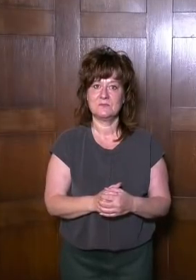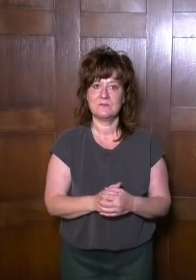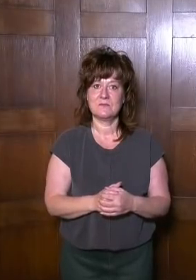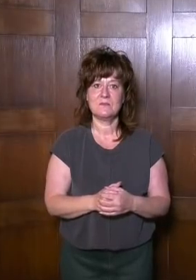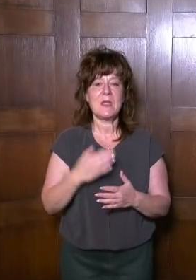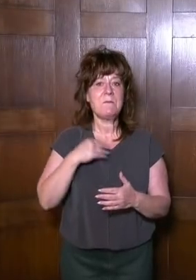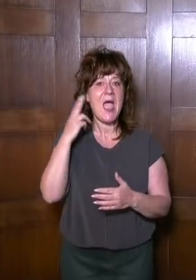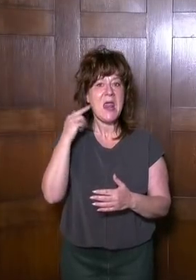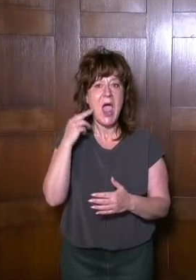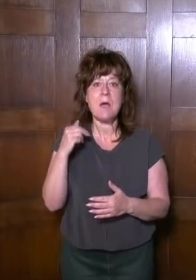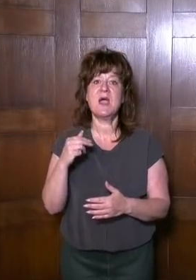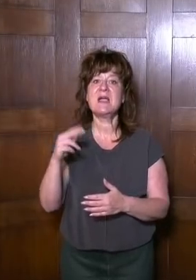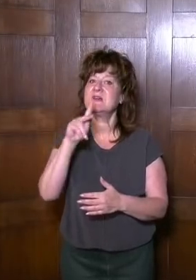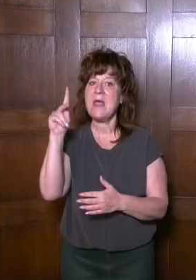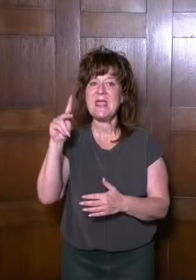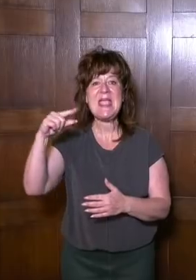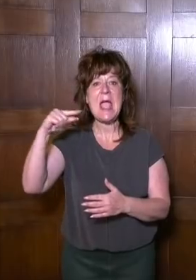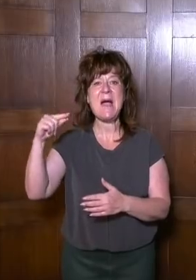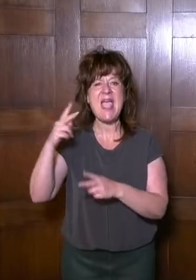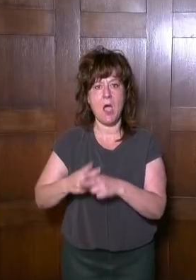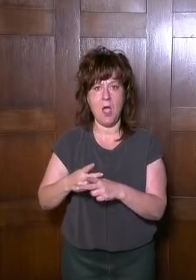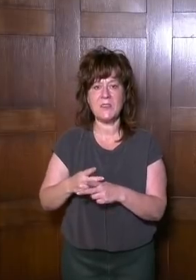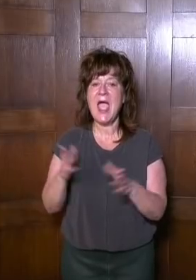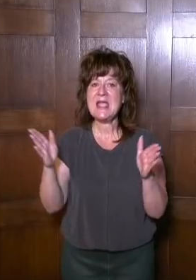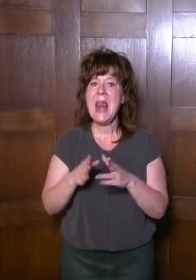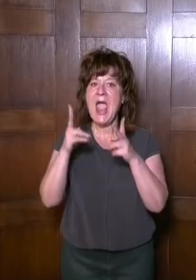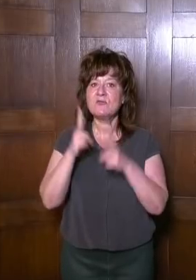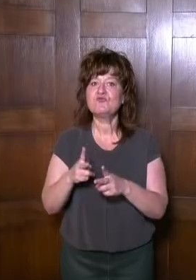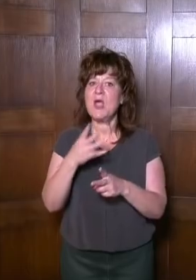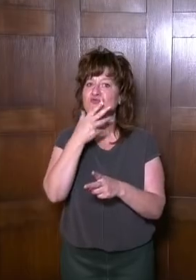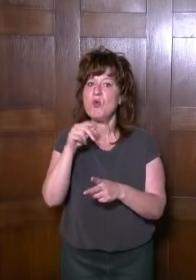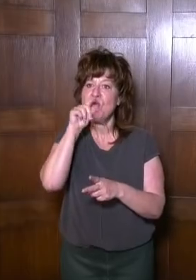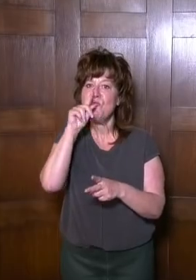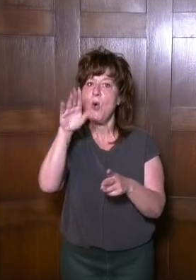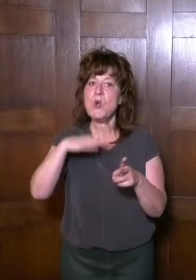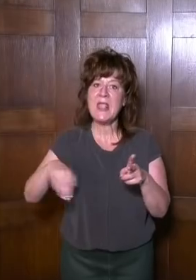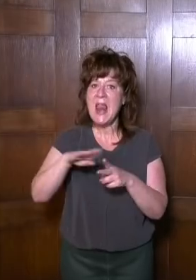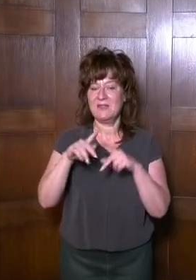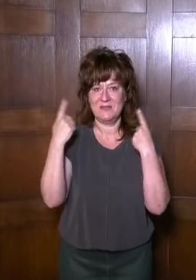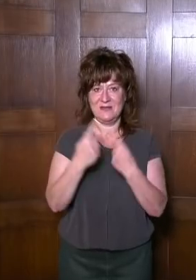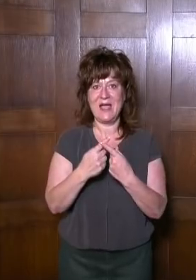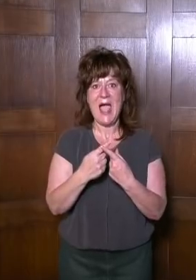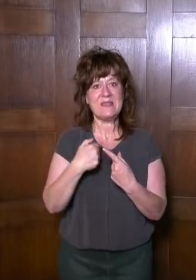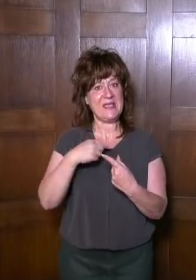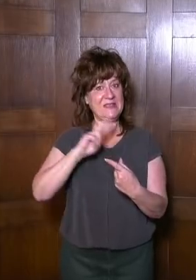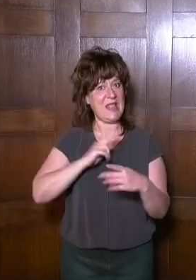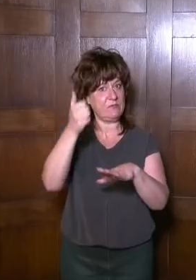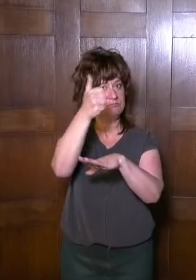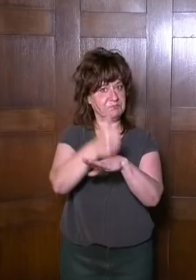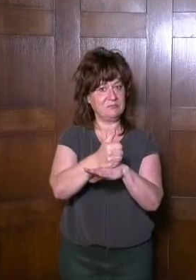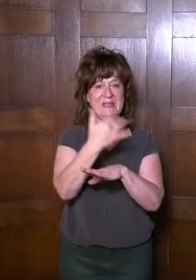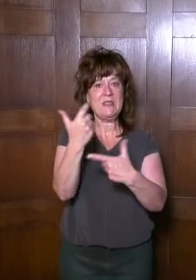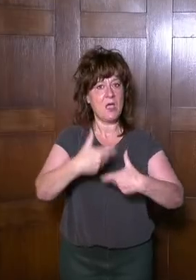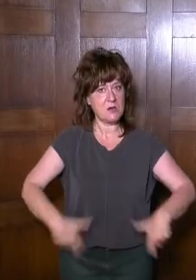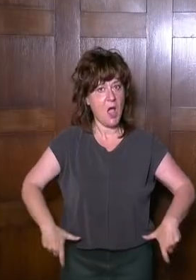Mein Name ist Katrin Gemeinhardt, ich komme aus einer Kleinstadt im schönen Vogtlandkreis. Ich bin Leiterin einer großen Kindertagesstätte mit eigentlich